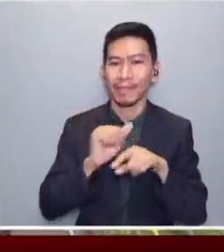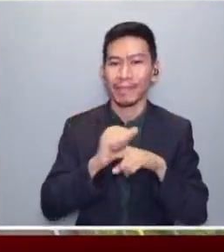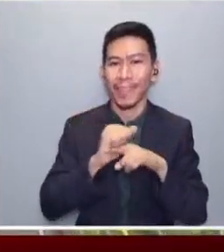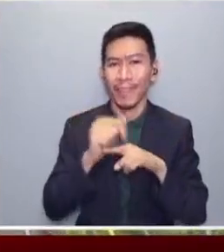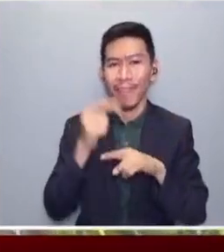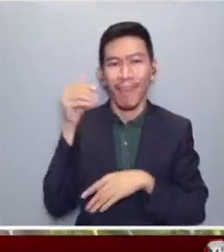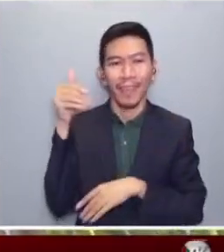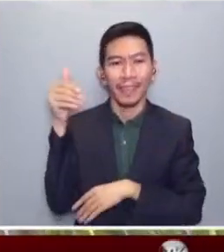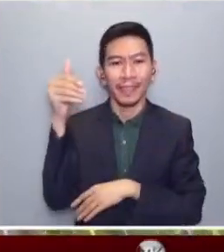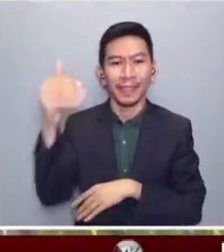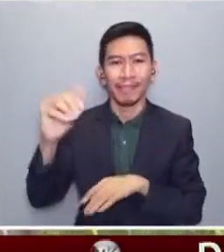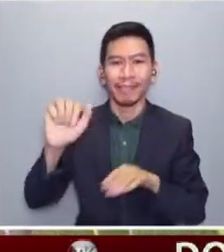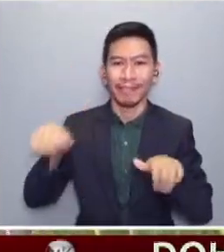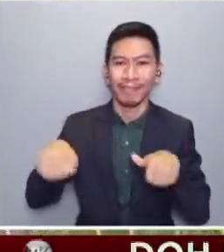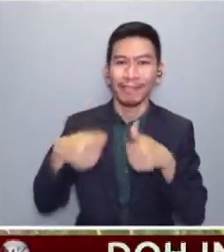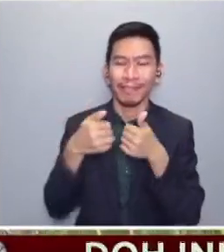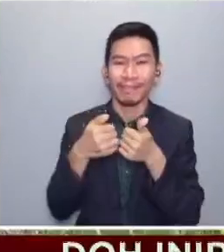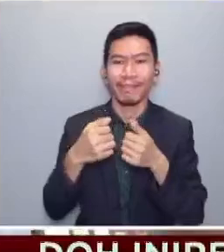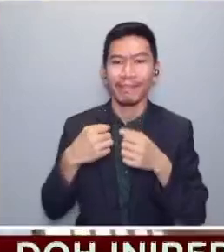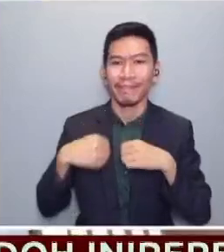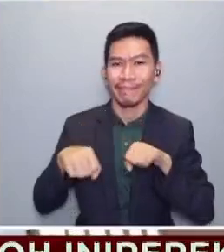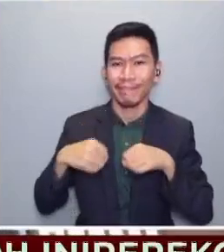na laban.